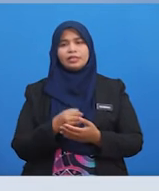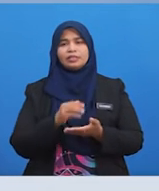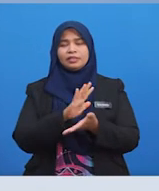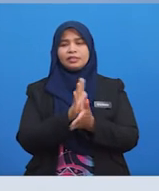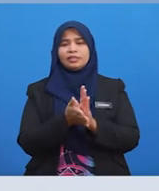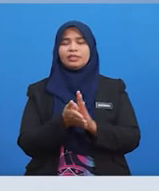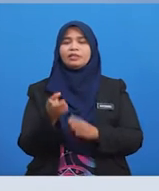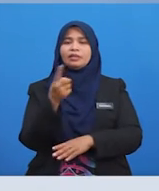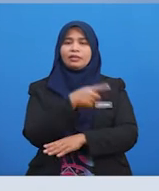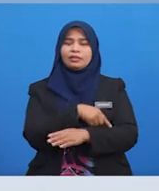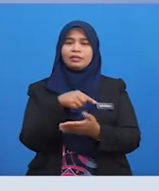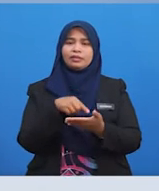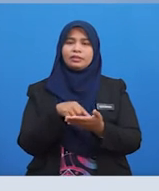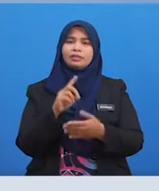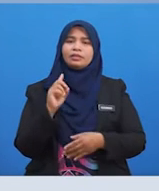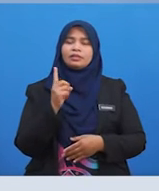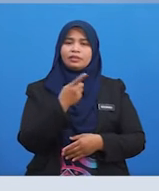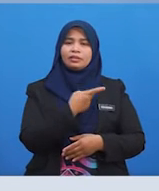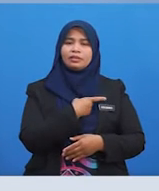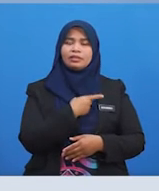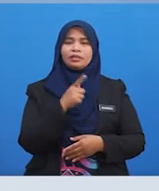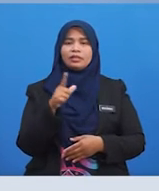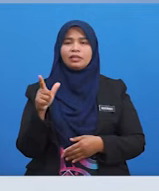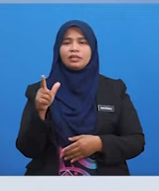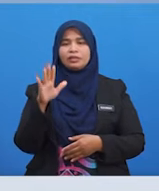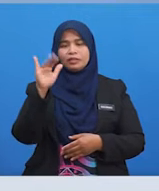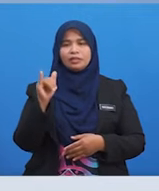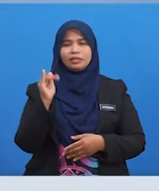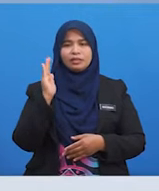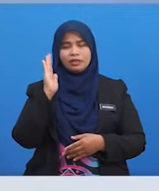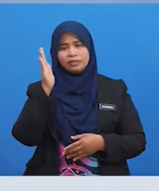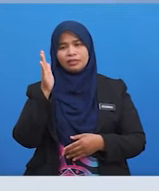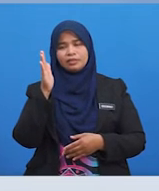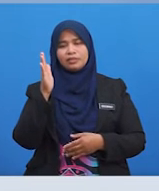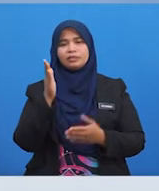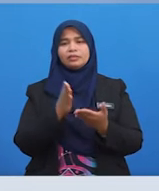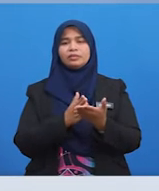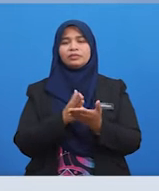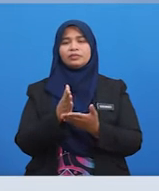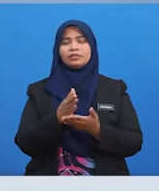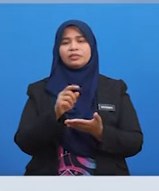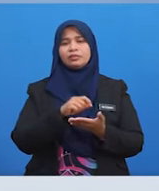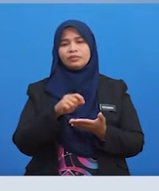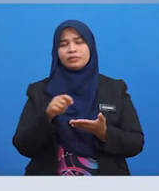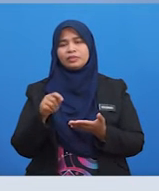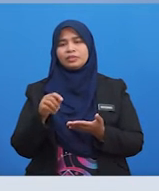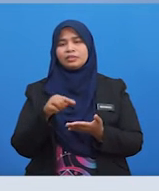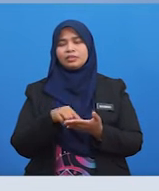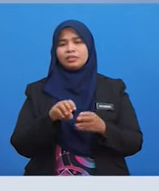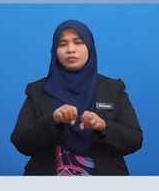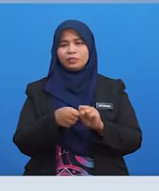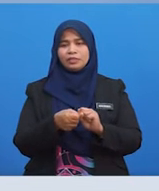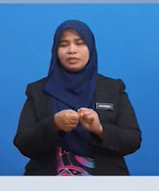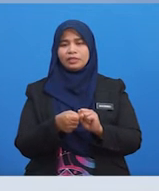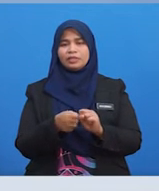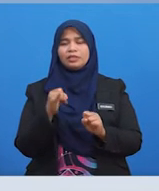Justeru, hari ini kitalah pewaris kepada tulisan ini